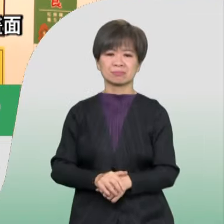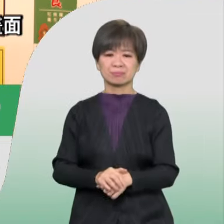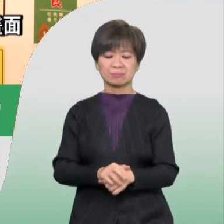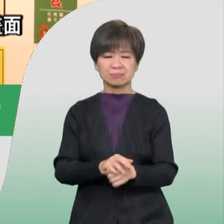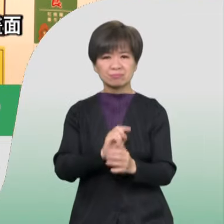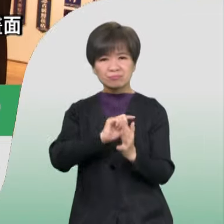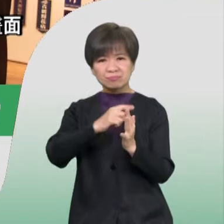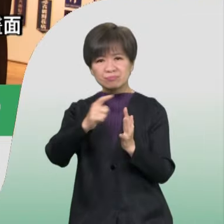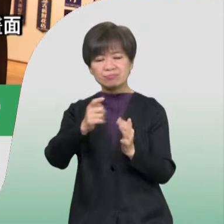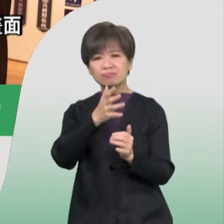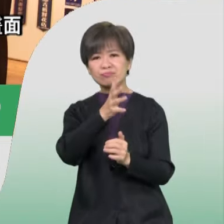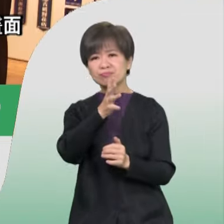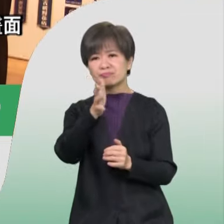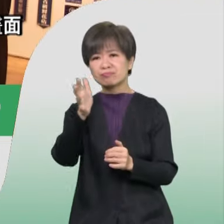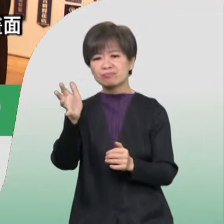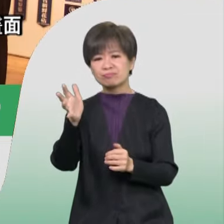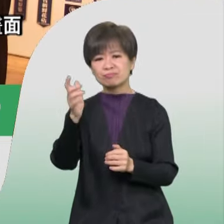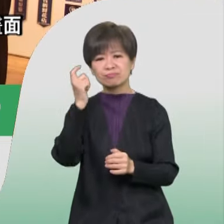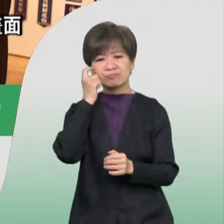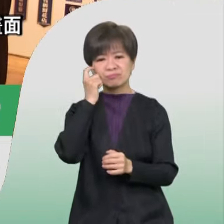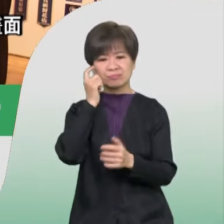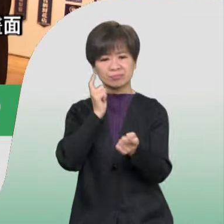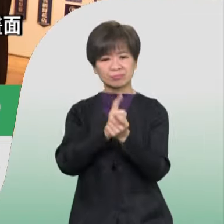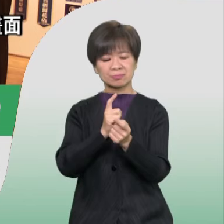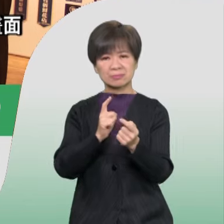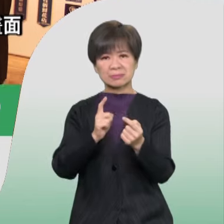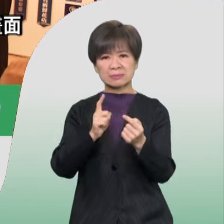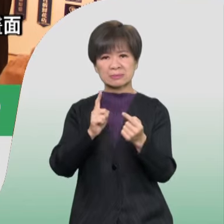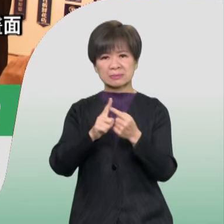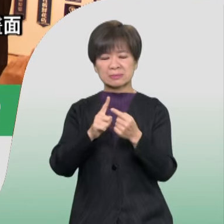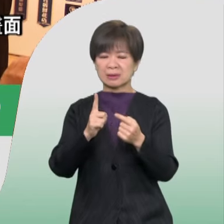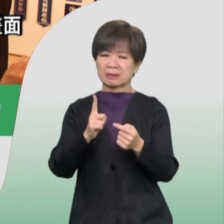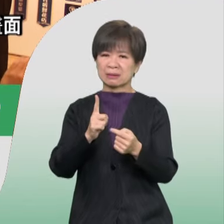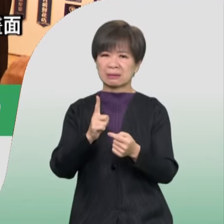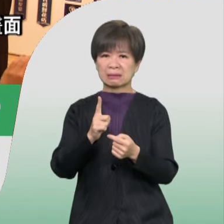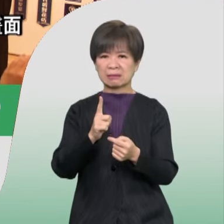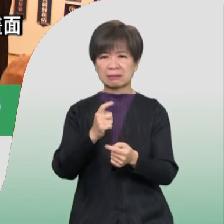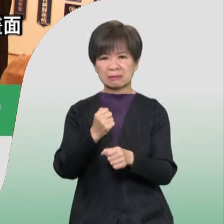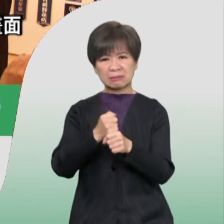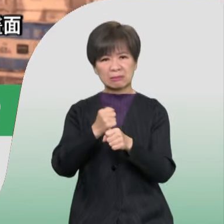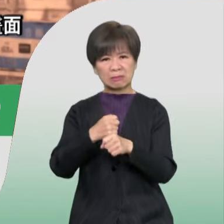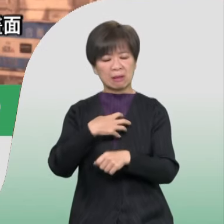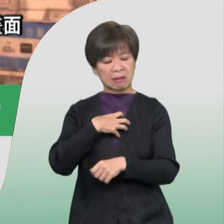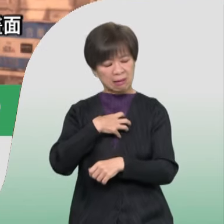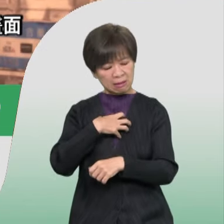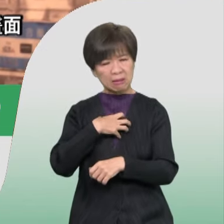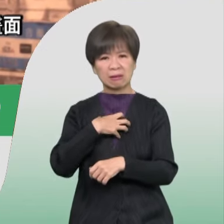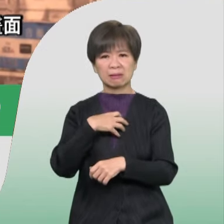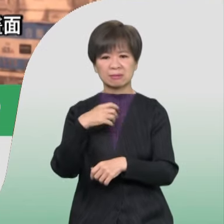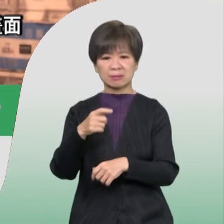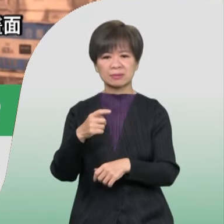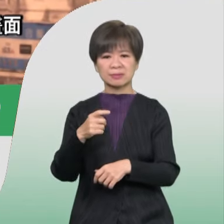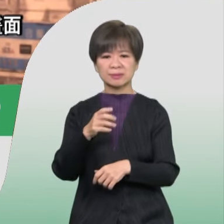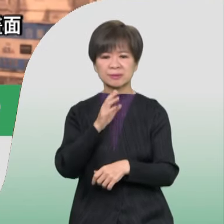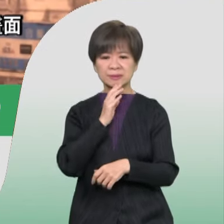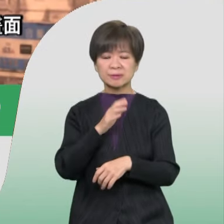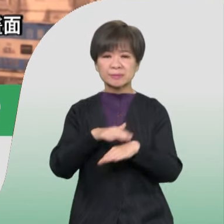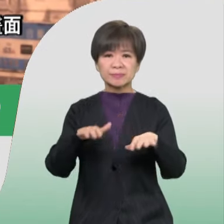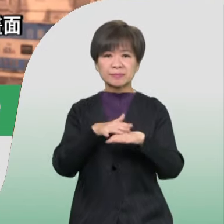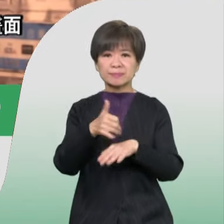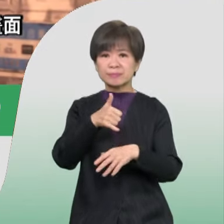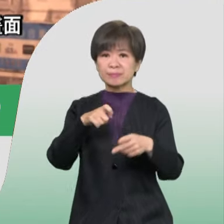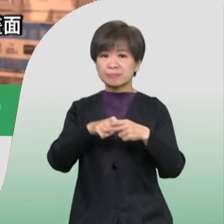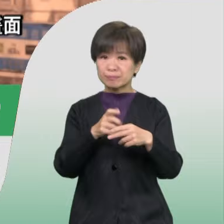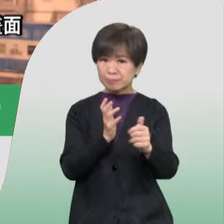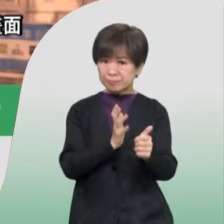的时候，其实他对于那个人员的耗损很大。好，因为我们那时候就是一般就是正常员工，然后去